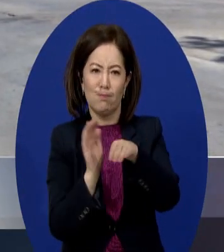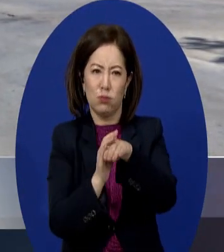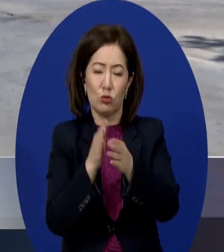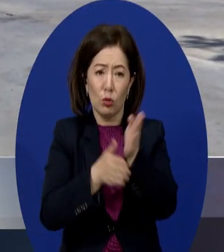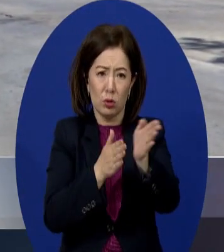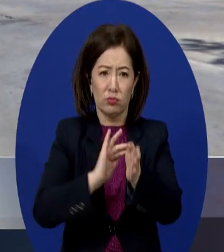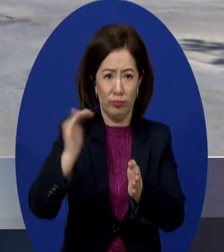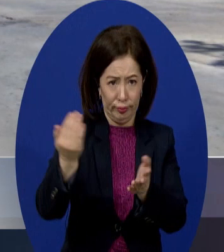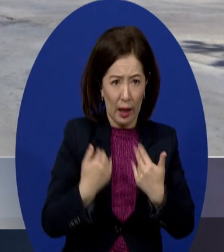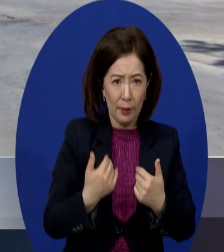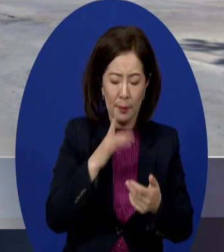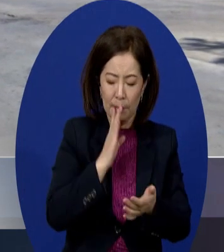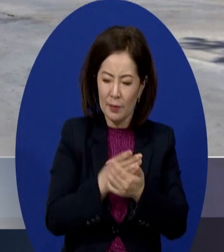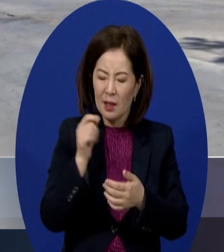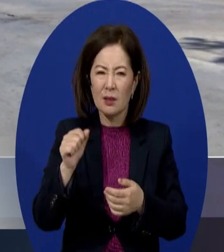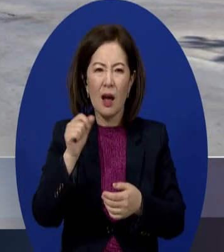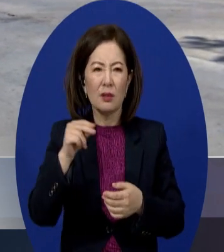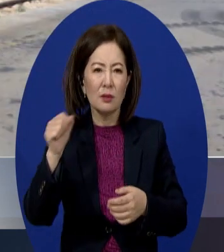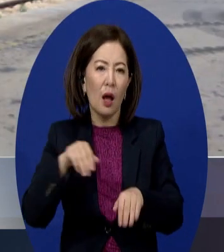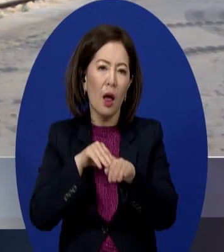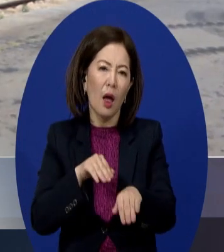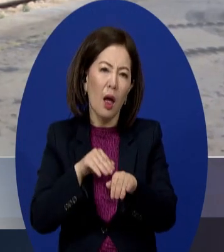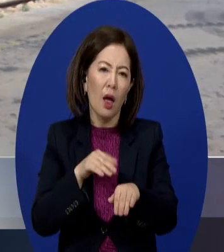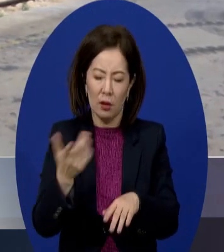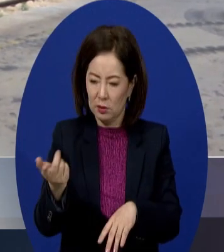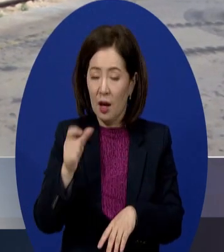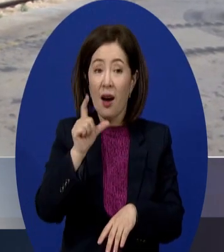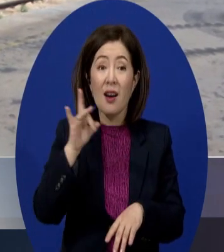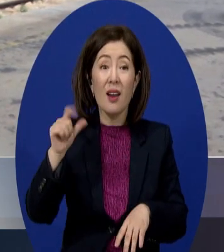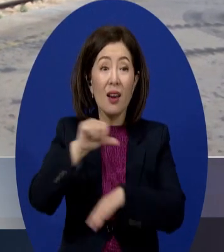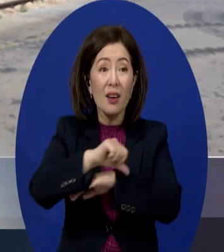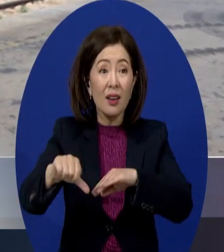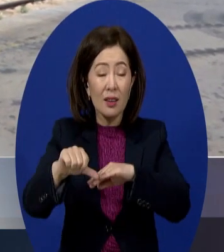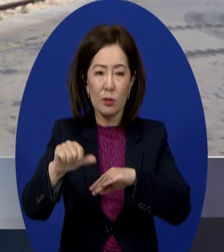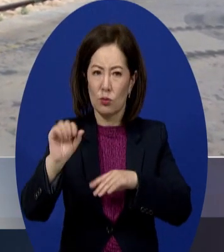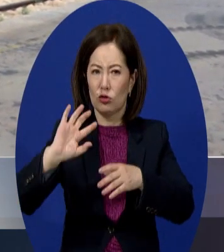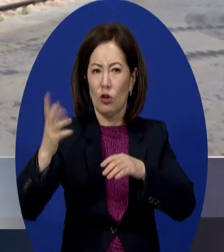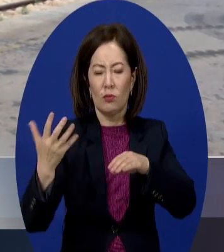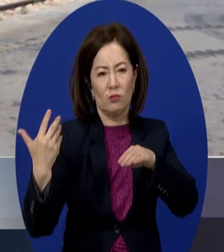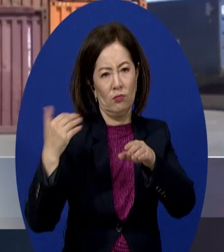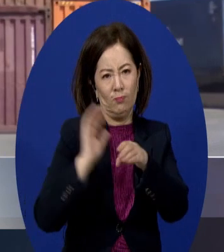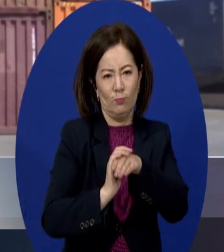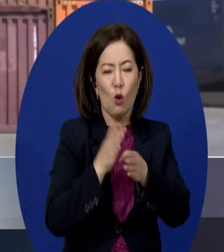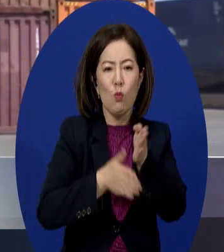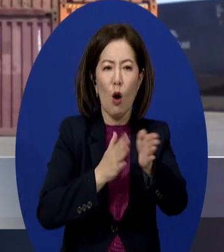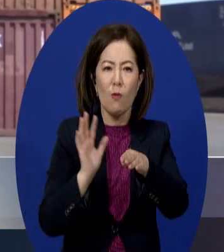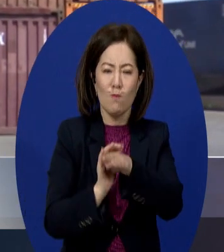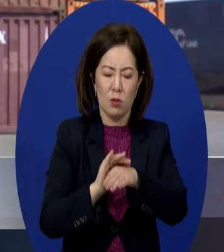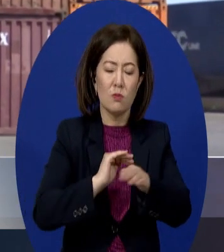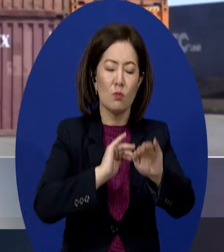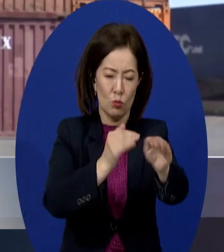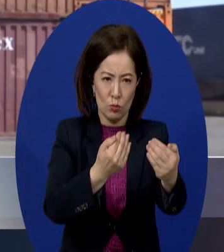эргэлтийг нэмэгдүүлэх чиглэлээр манай талаас хүсэл тавьж ажилласны дагуу Эрэний хэлийн боомтор орж ирэх ачаа тээврийг төмөр замаар тээвэрлэхэр тохирол сон